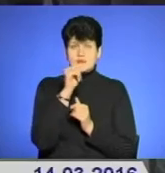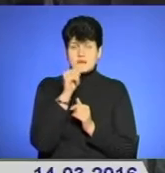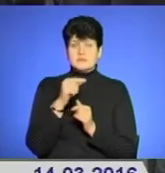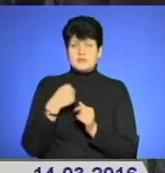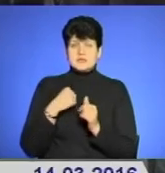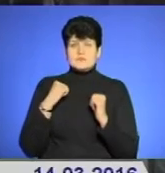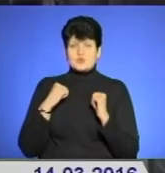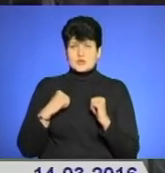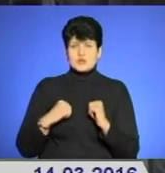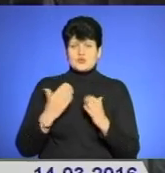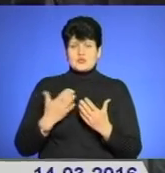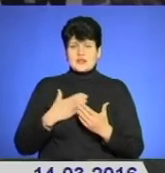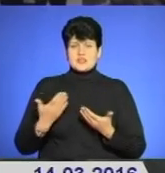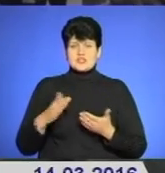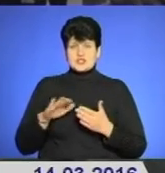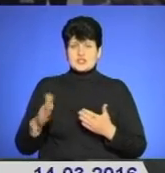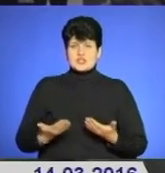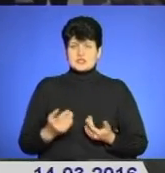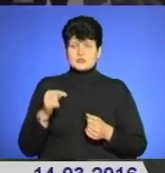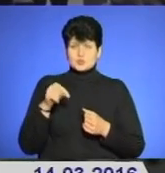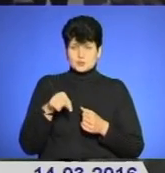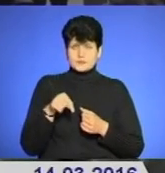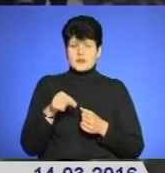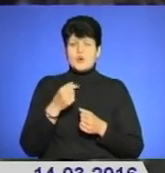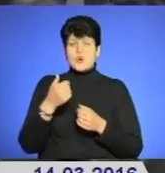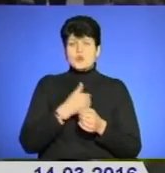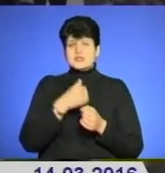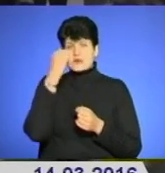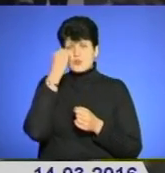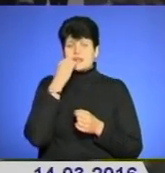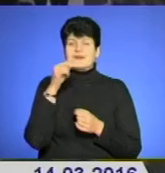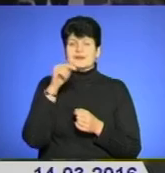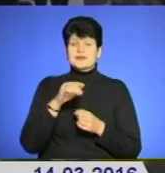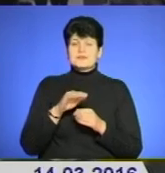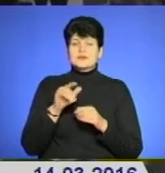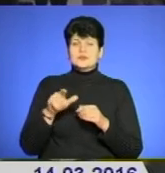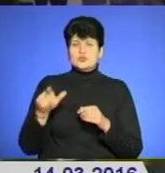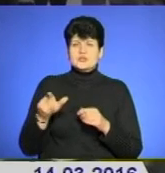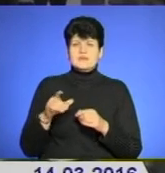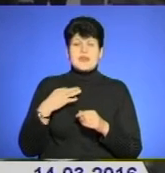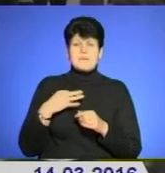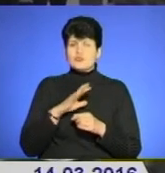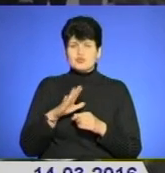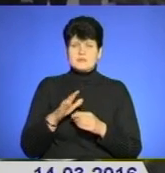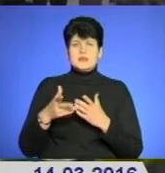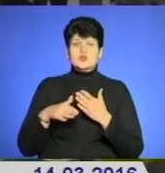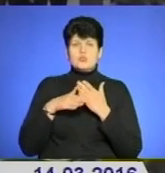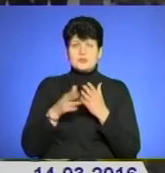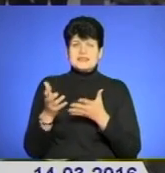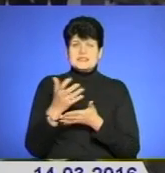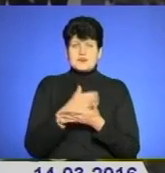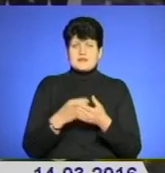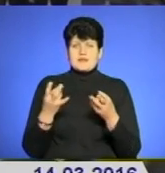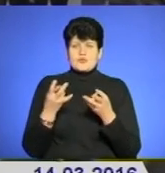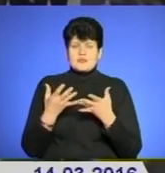будемо спокійно і наші діти жити тут. Хочеться подякувати сьогодні тим людям небайдужим, які допомогли зібрати хлопцям всі необхідні речі, тобто